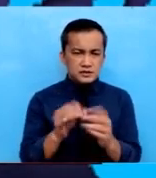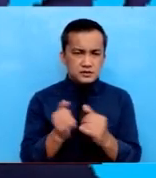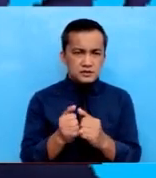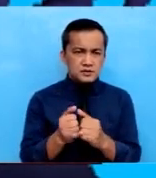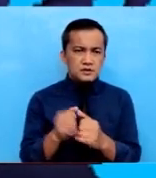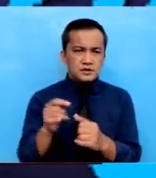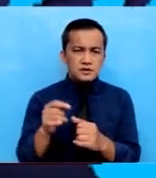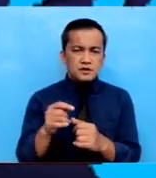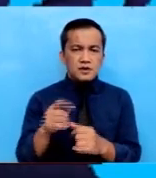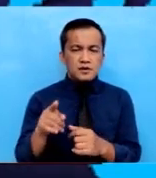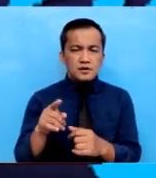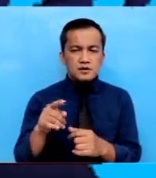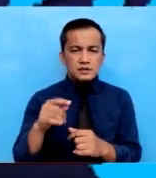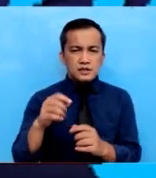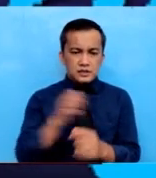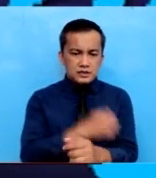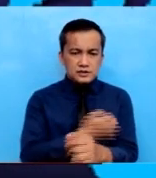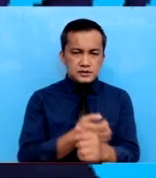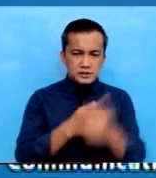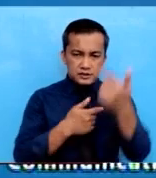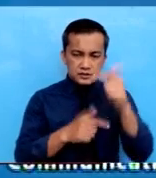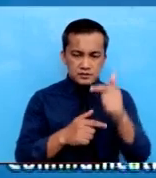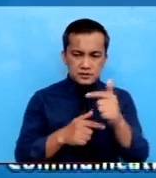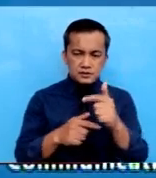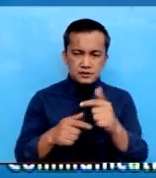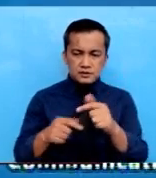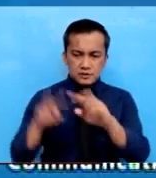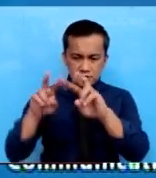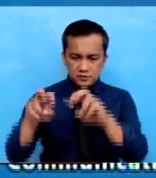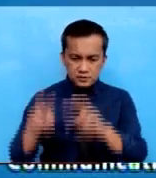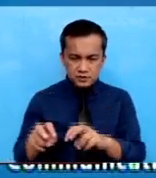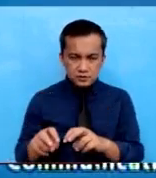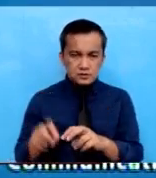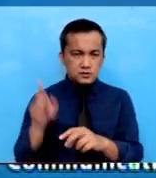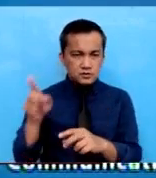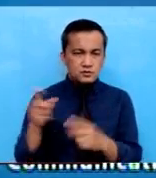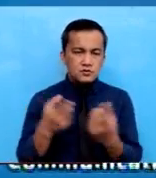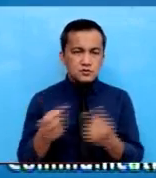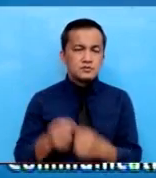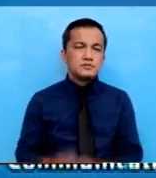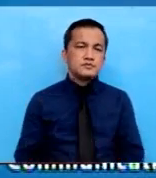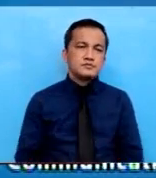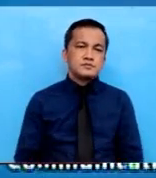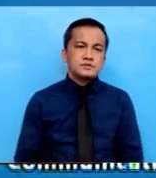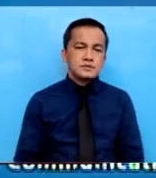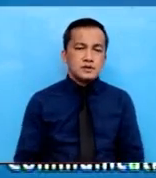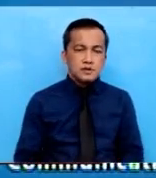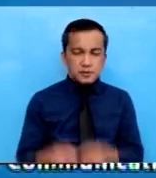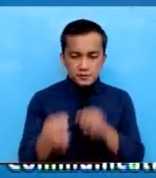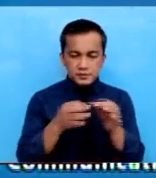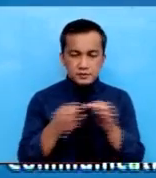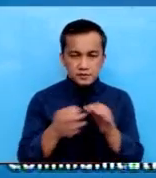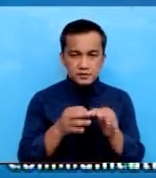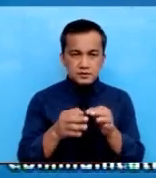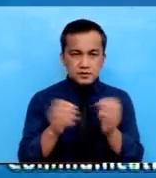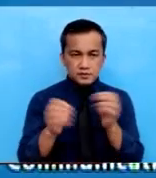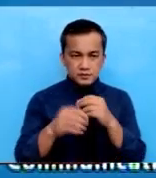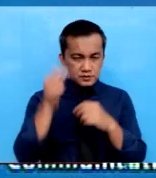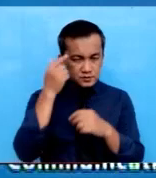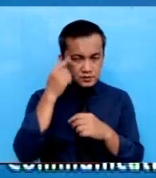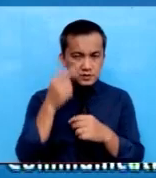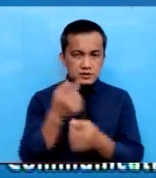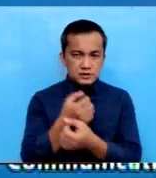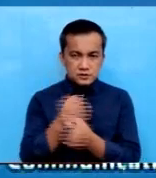Limited ang exploration activities doon. Paliwanag ng Malacanang. Galing sa Security, Justice, and Peace Cluster